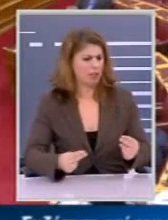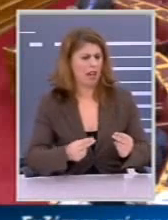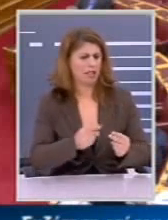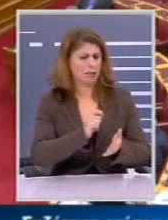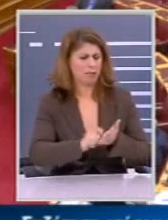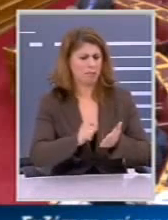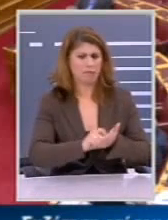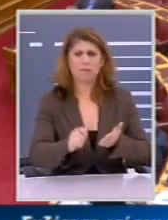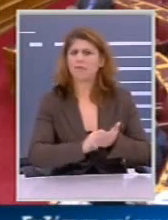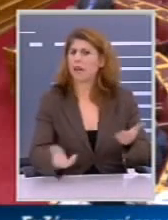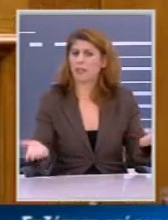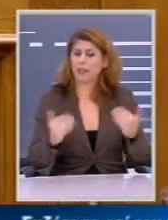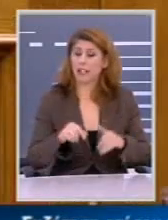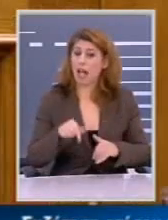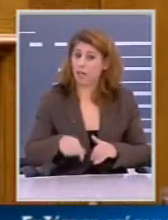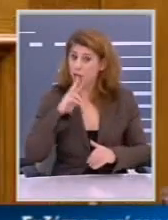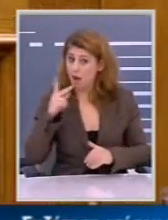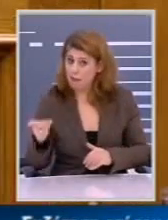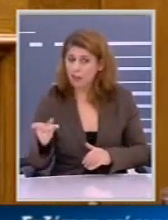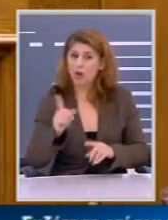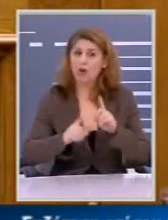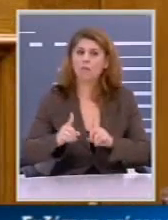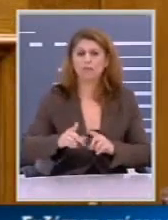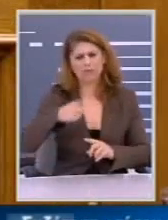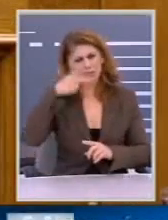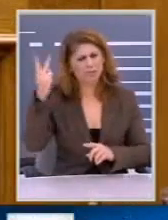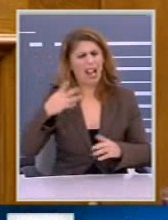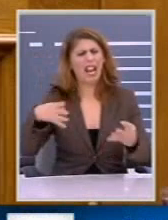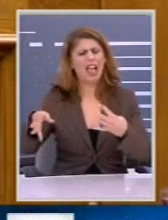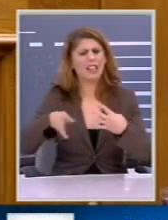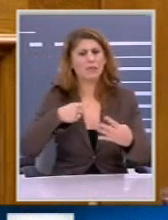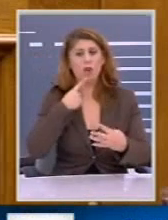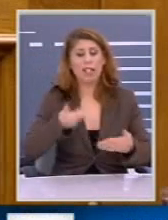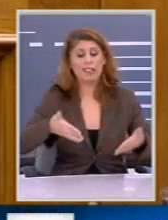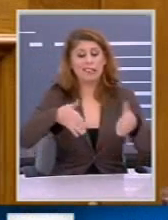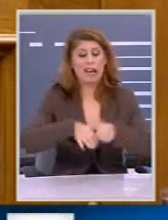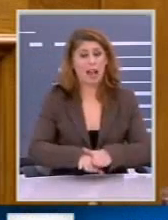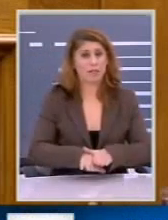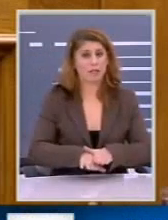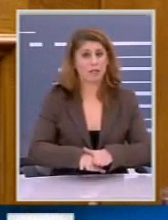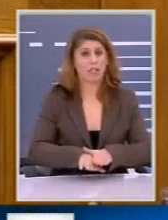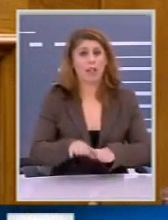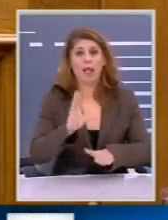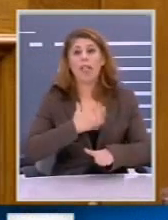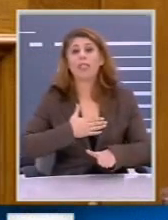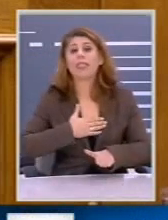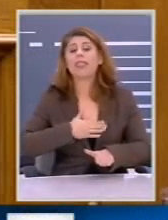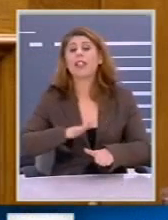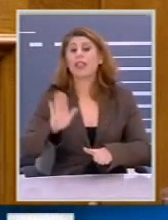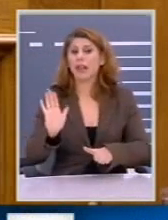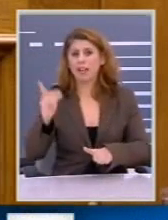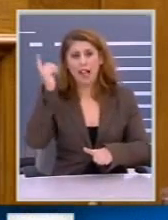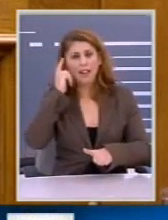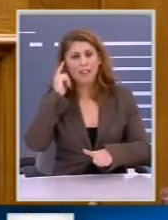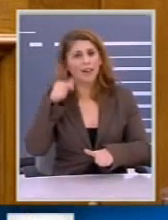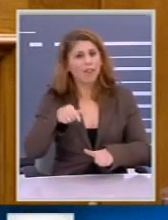Αυτή είναι η απάντησή μας εξίσου σε όσους με ανεύθυνο λαϊκισμό μιλούν για συγκάλυψη, μη μπορώντας ή μάλλον μη θέλοντας να